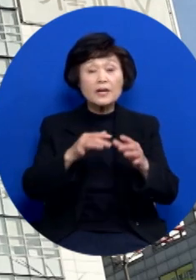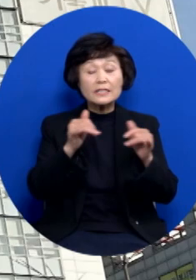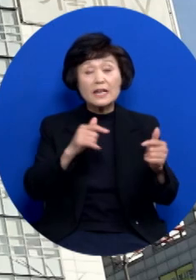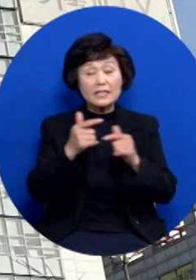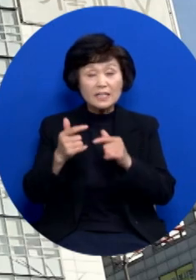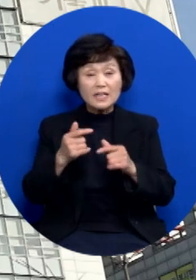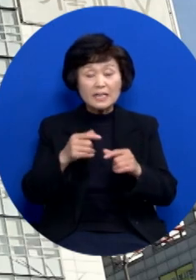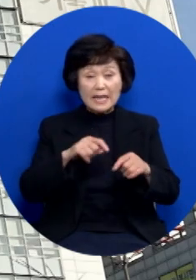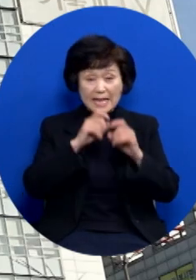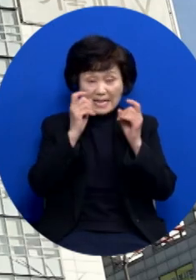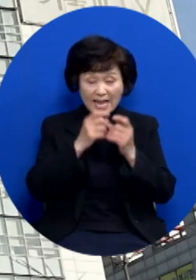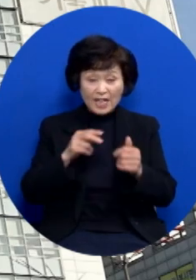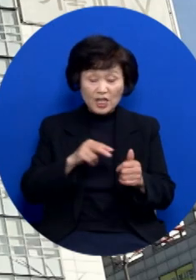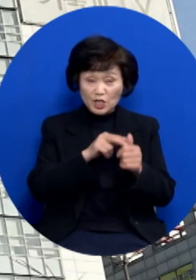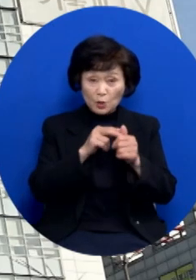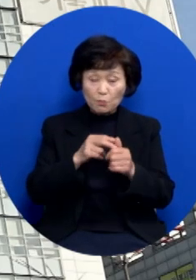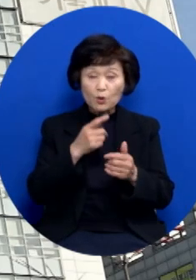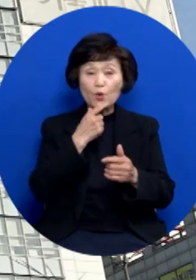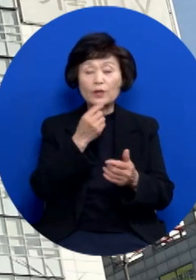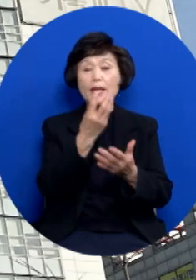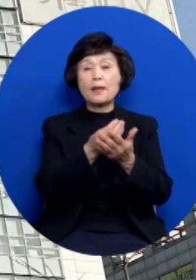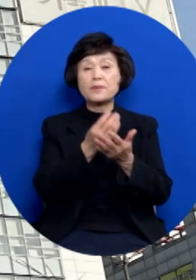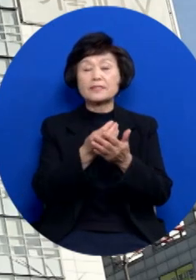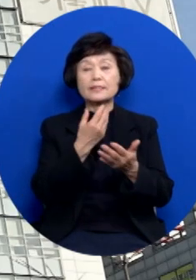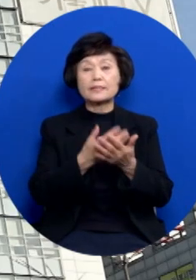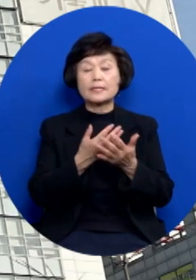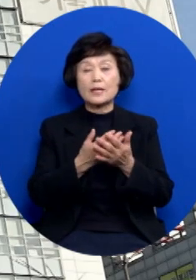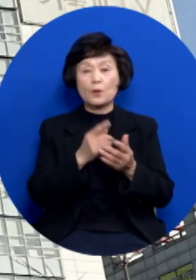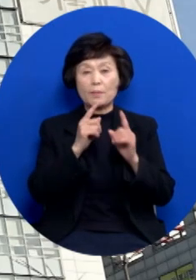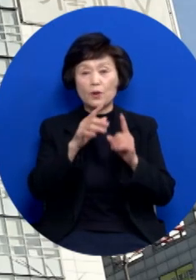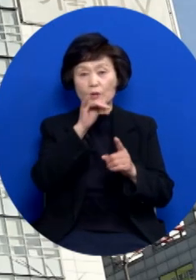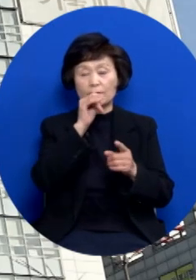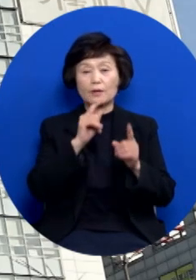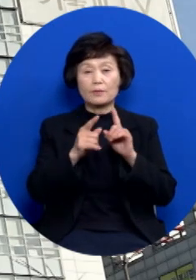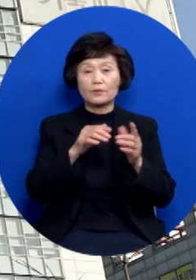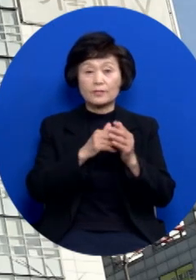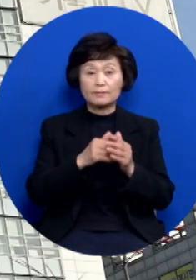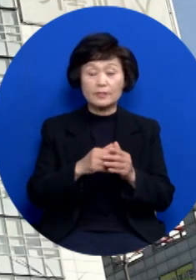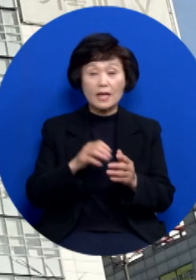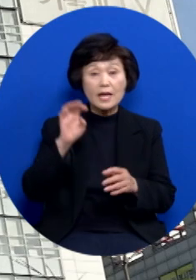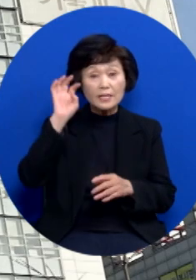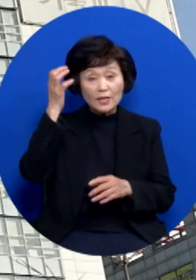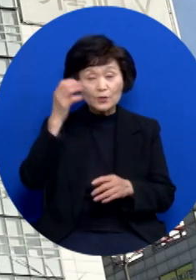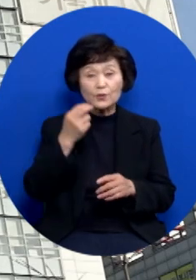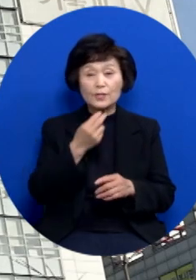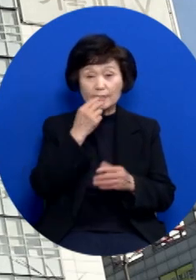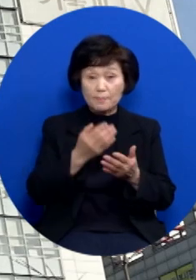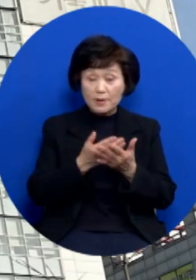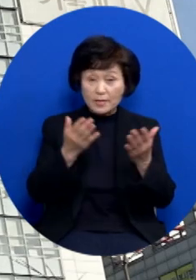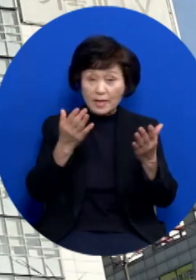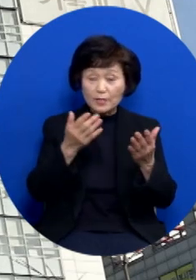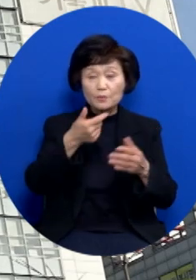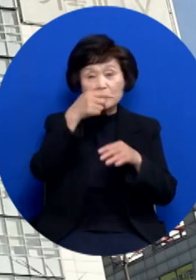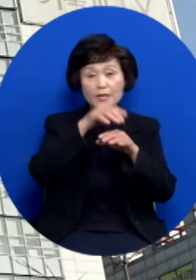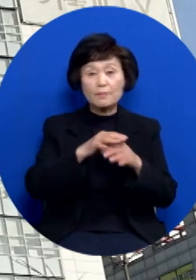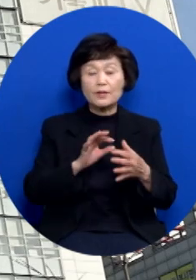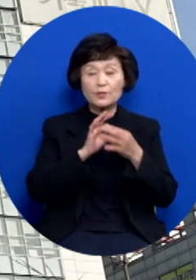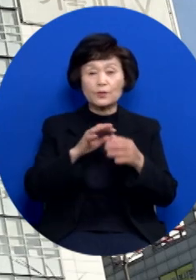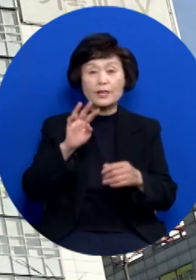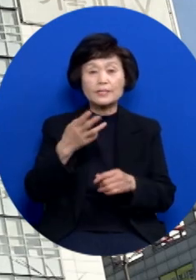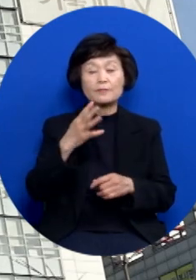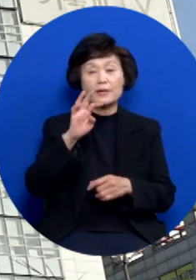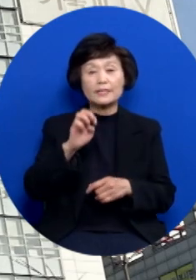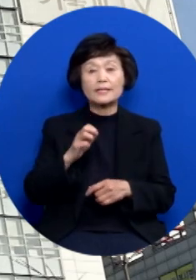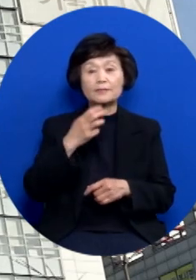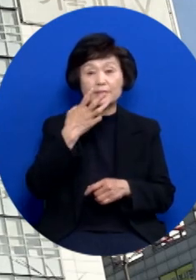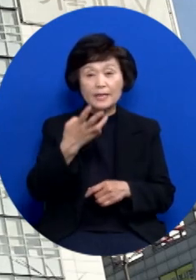밝혔습니다. 사랑의 장기기증운동본부가 올해 사순절 생명나눔 예배를 통해 약 740명이